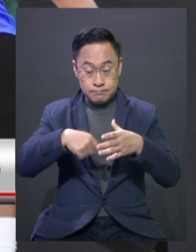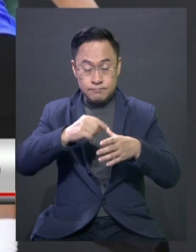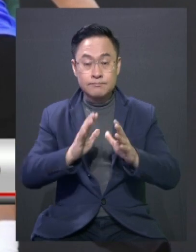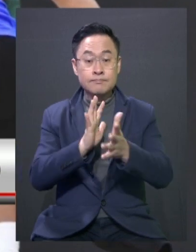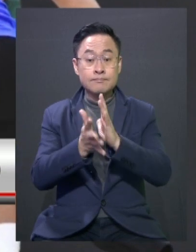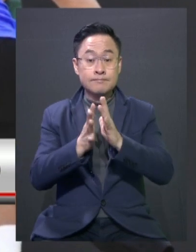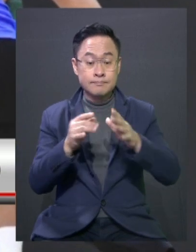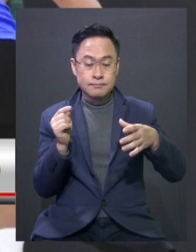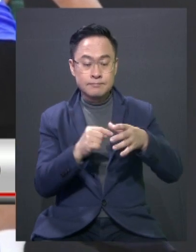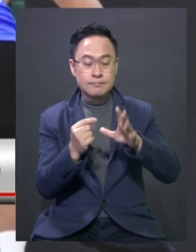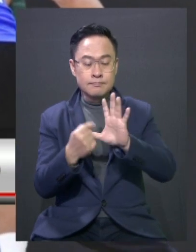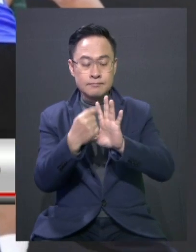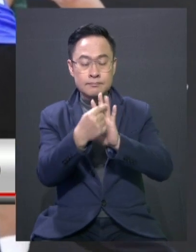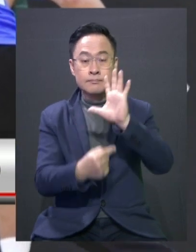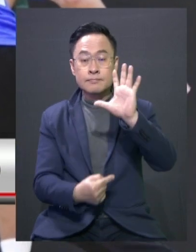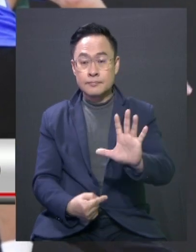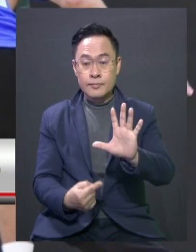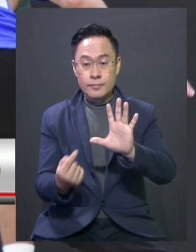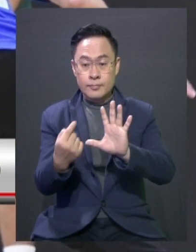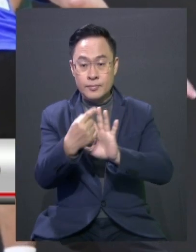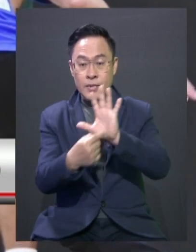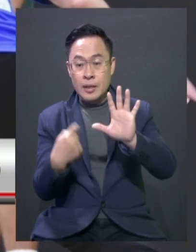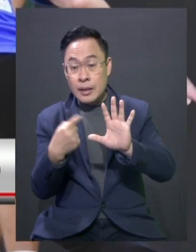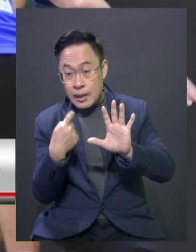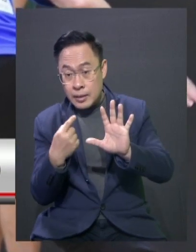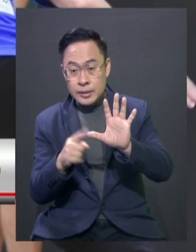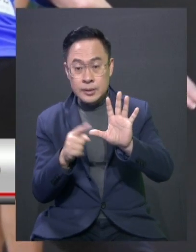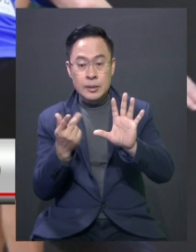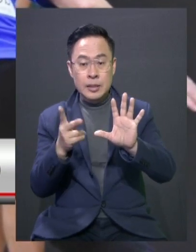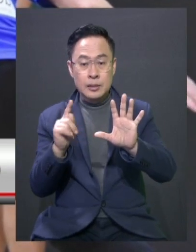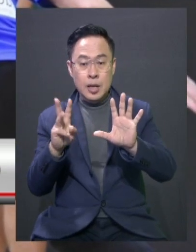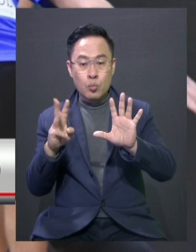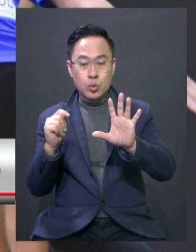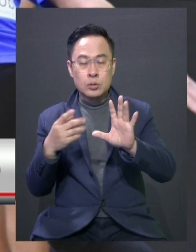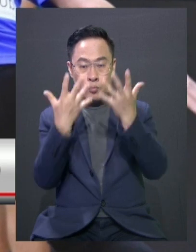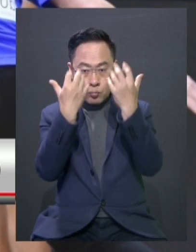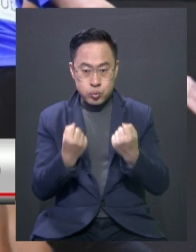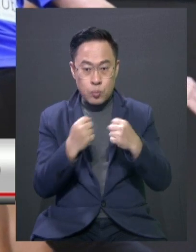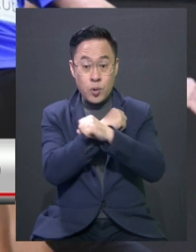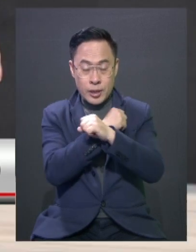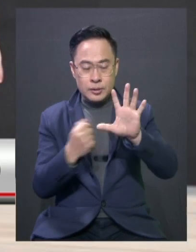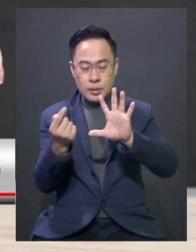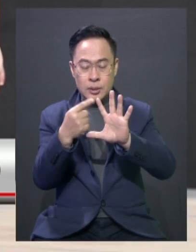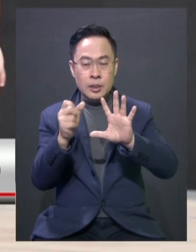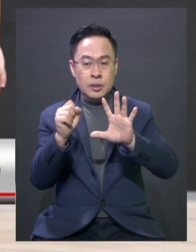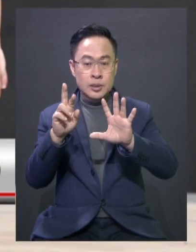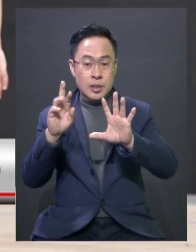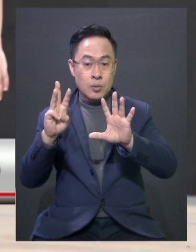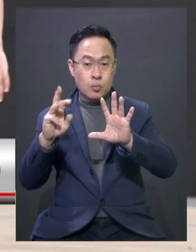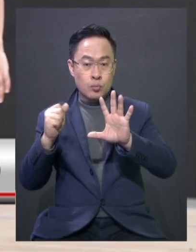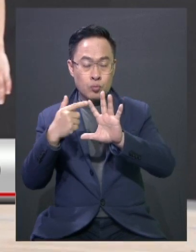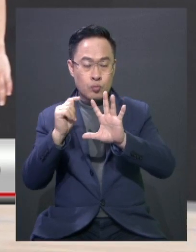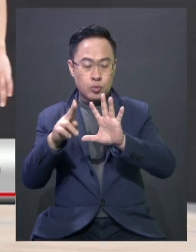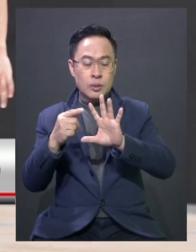เล่นชุดแรกที่คาดว่าน่าจะลงสนามค่ะประกอบตไปด้วยคทาวุธหาคำภาผู้รักษาประตูราวุธพลาพฤกษ์